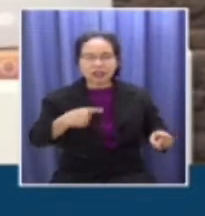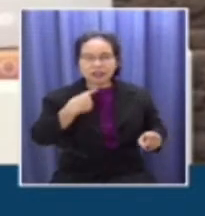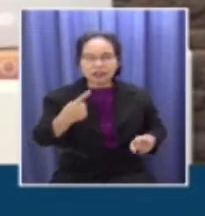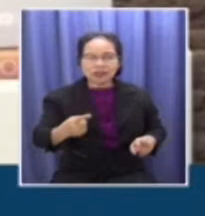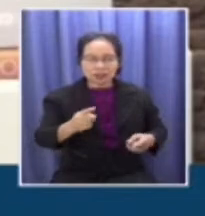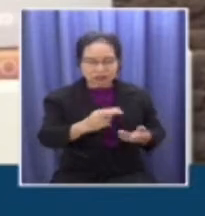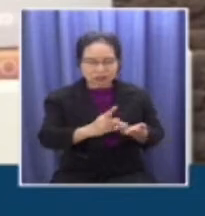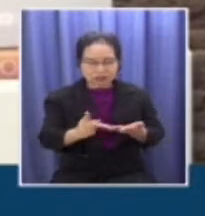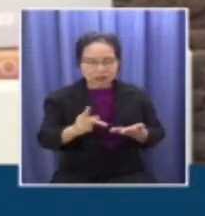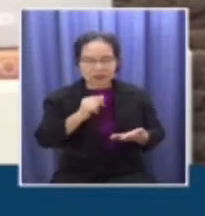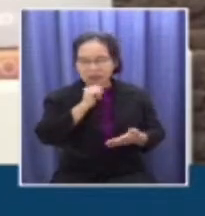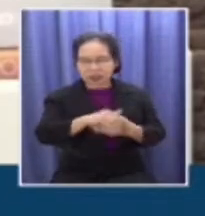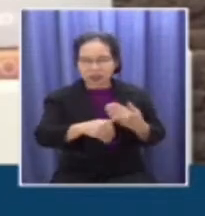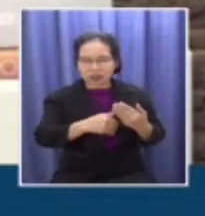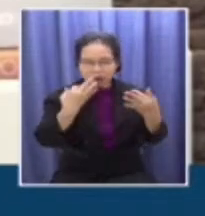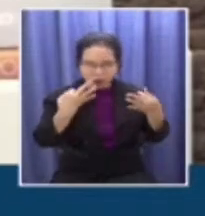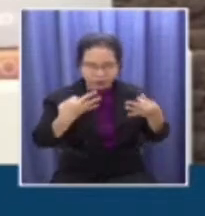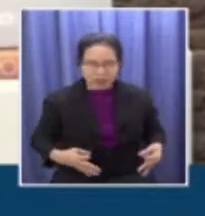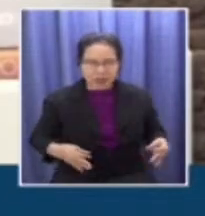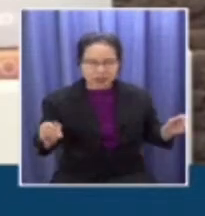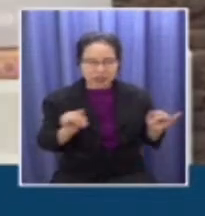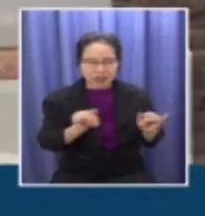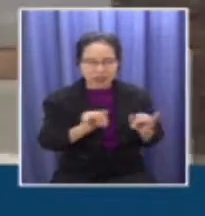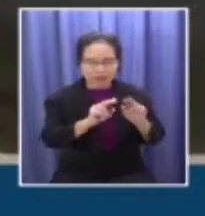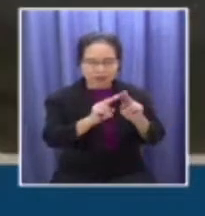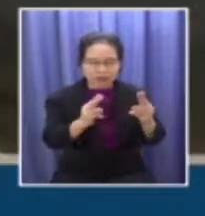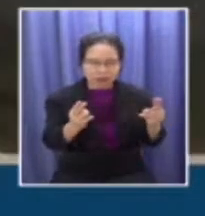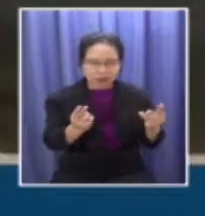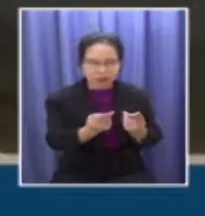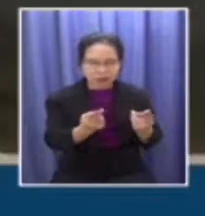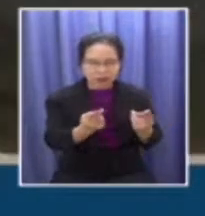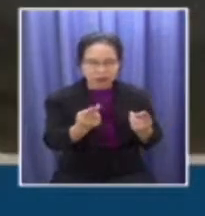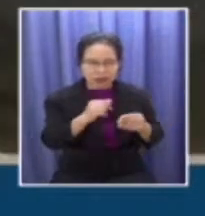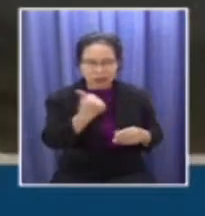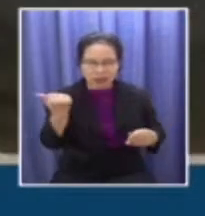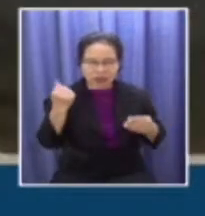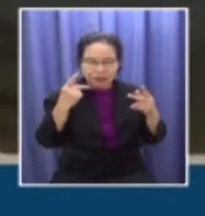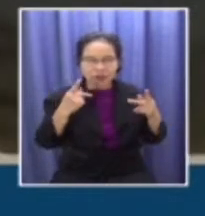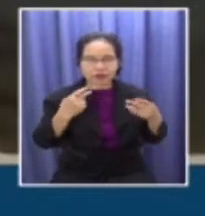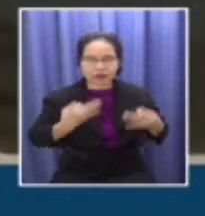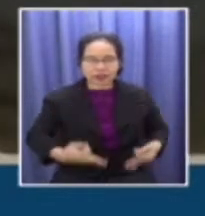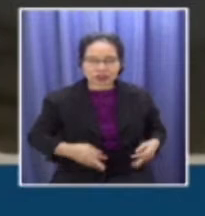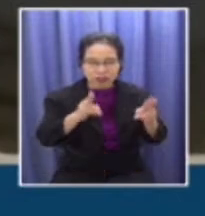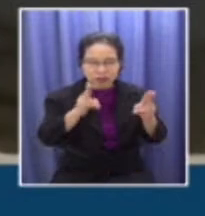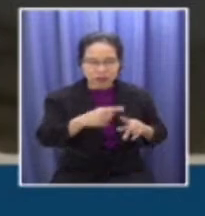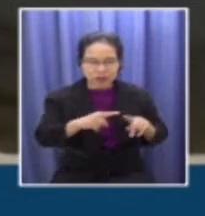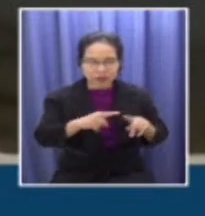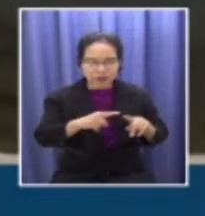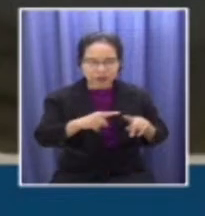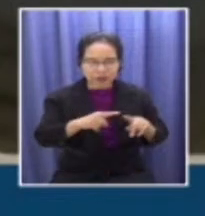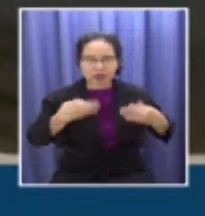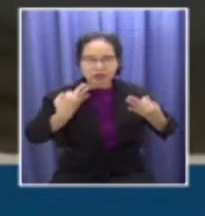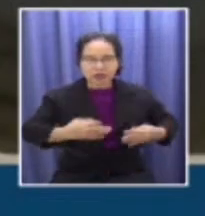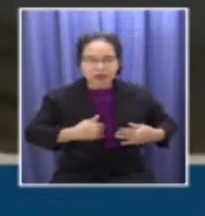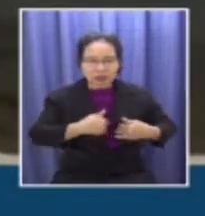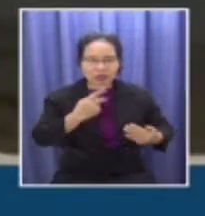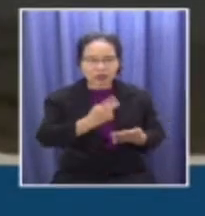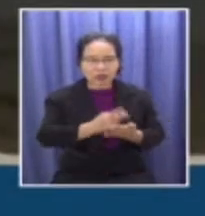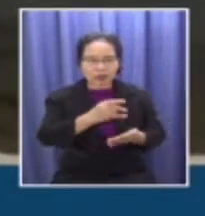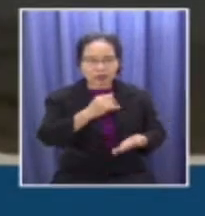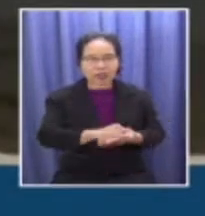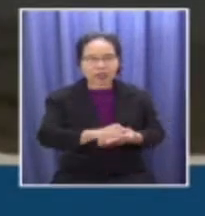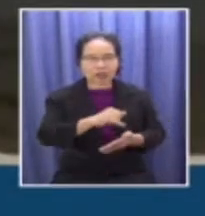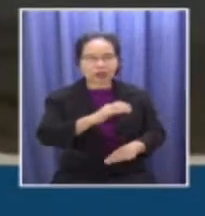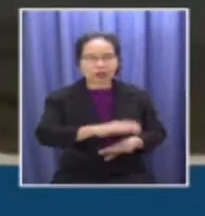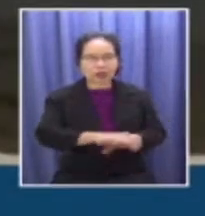rin ni Pablo, hindi lahat ng laman magkasing isang laman. Iba ang laman ng tao, iba ang laman ng hayop. Napatunayan yan doon